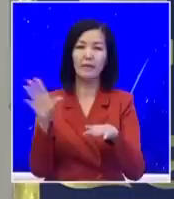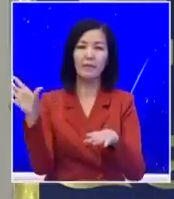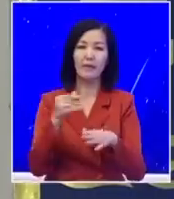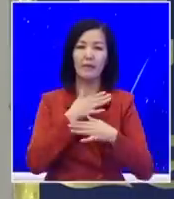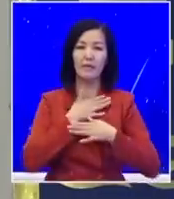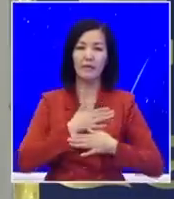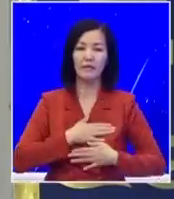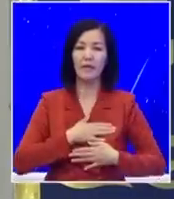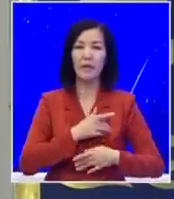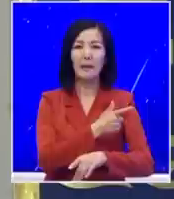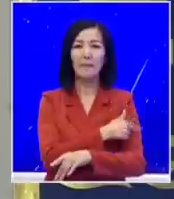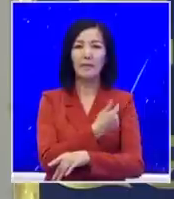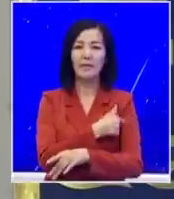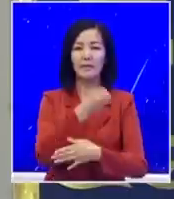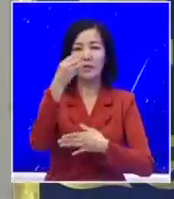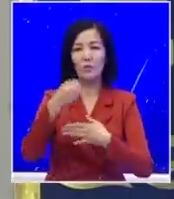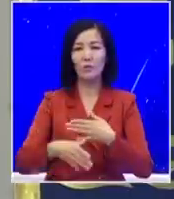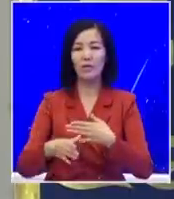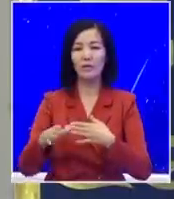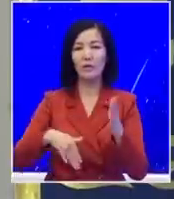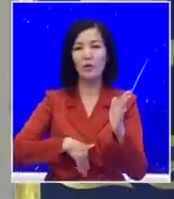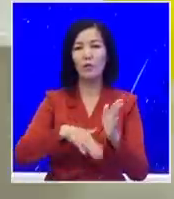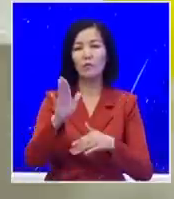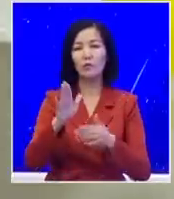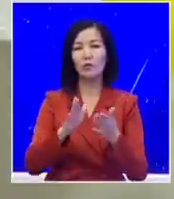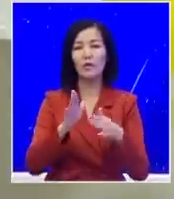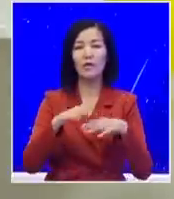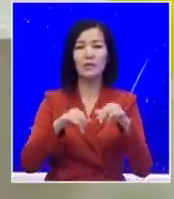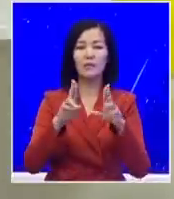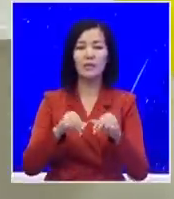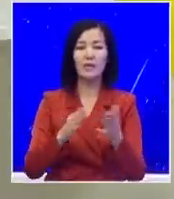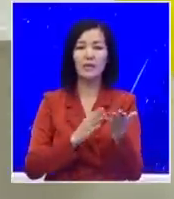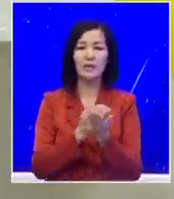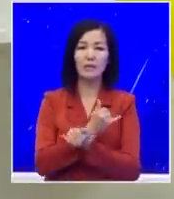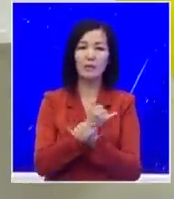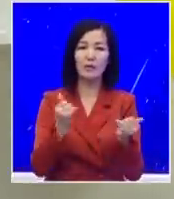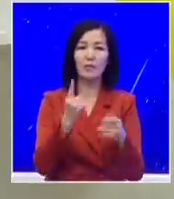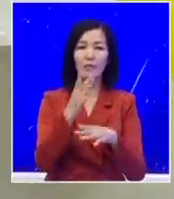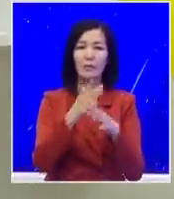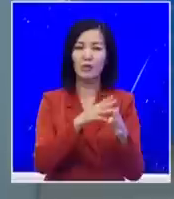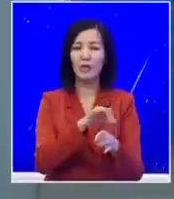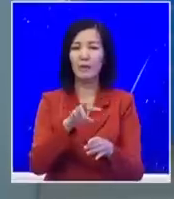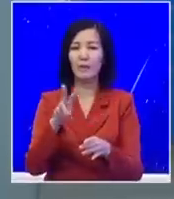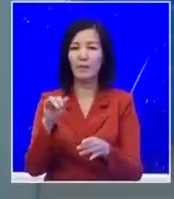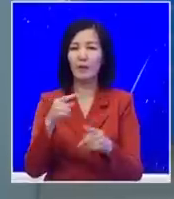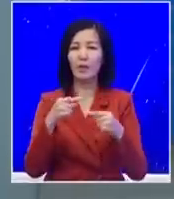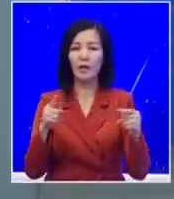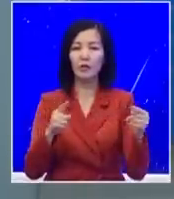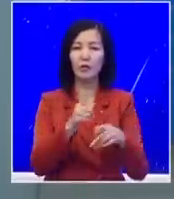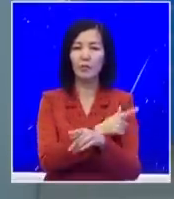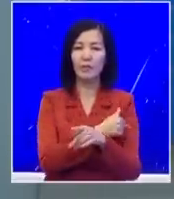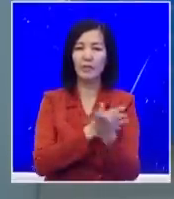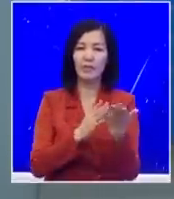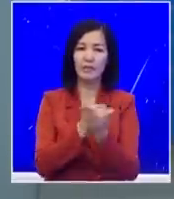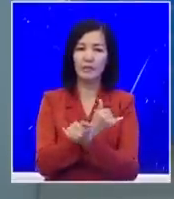Себебі медицина орталығында білікті мамандар еңбек етеді. 20 жыл ішінде науқастарға 1,5 миллионнан астам түрлі медициналық